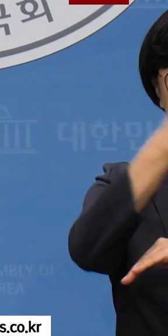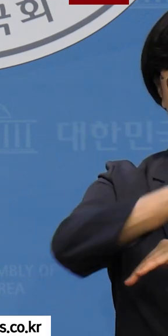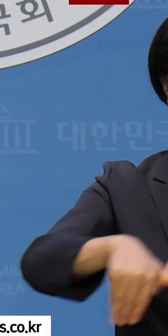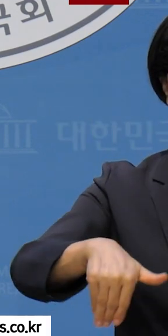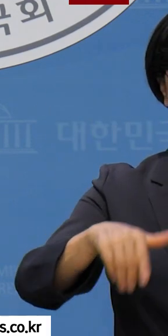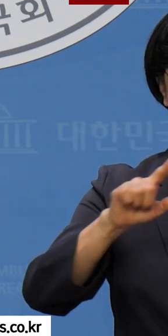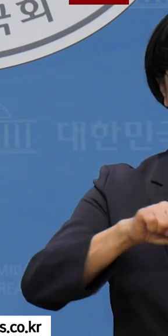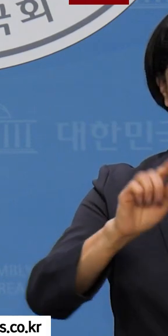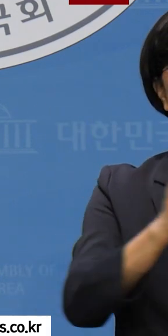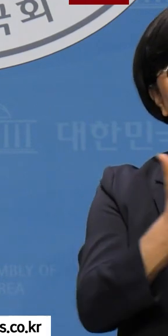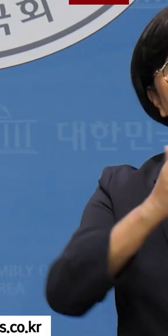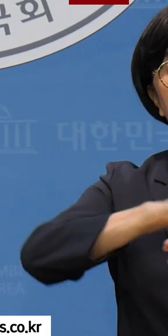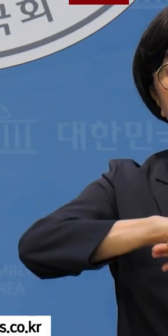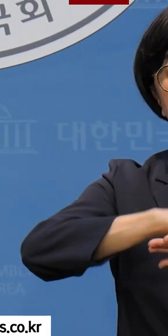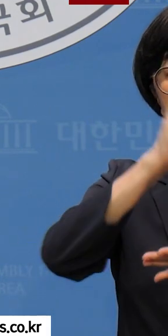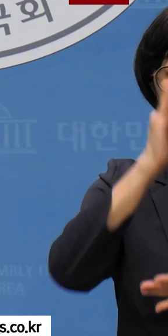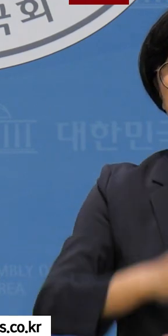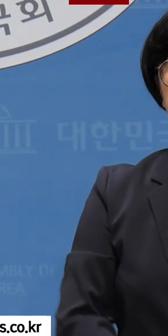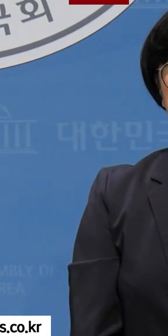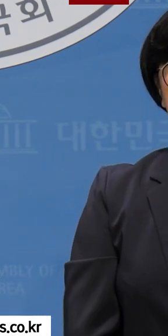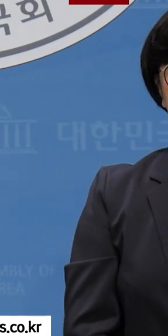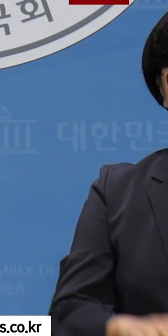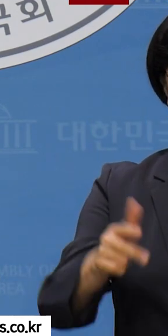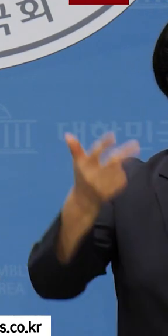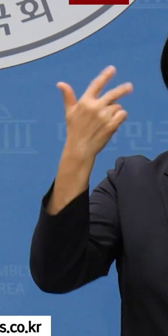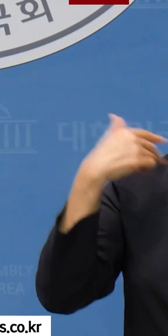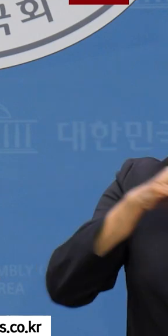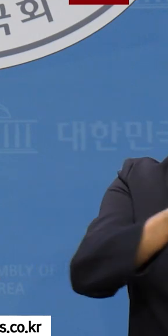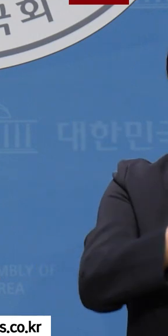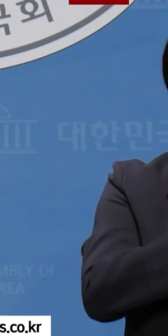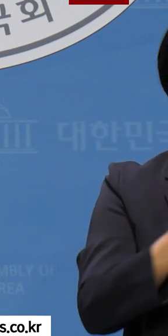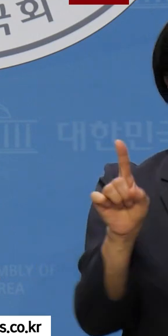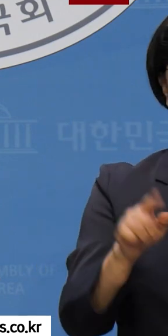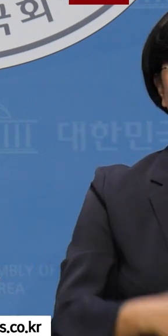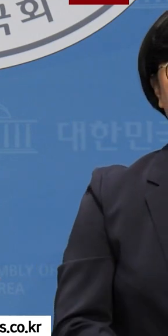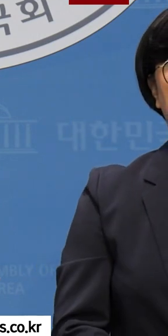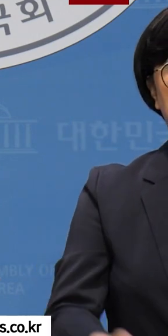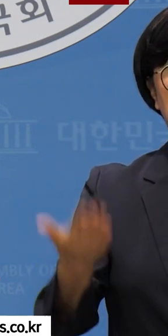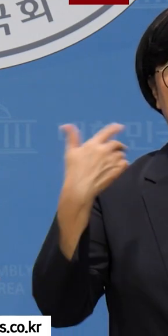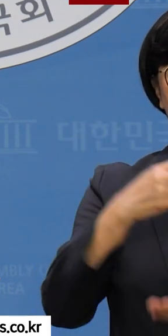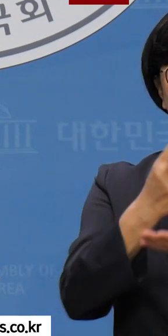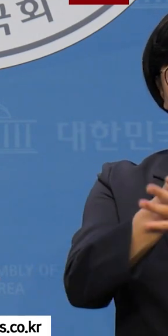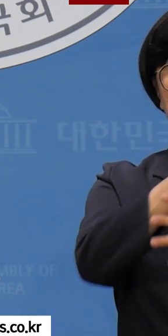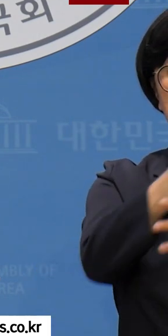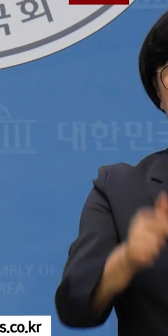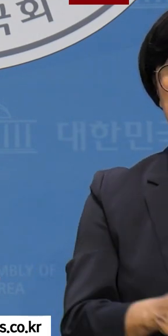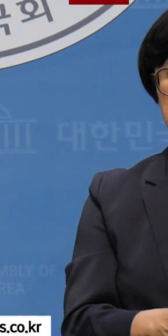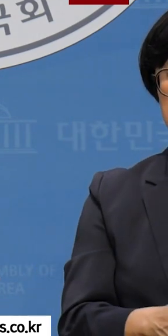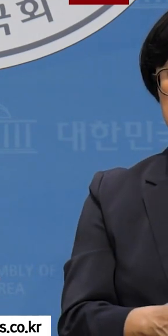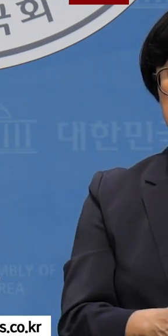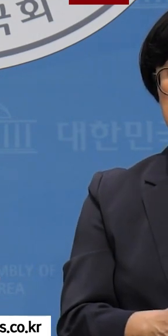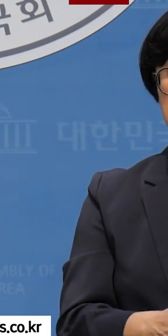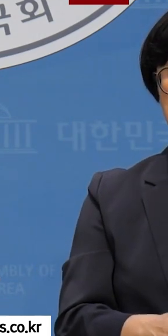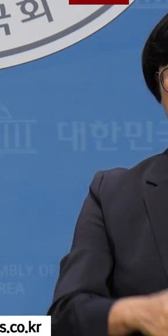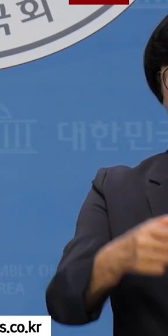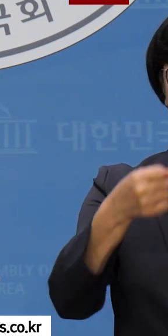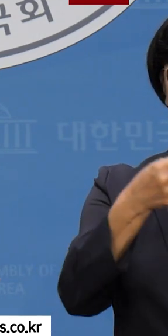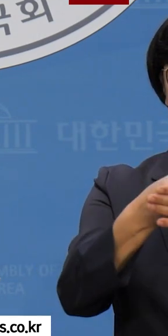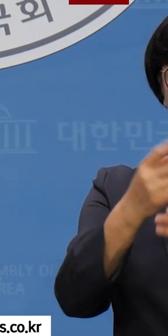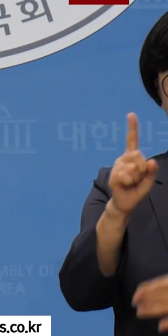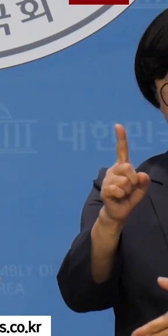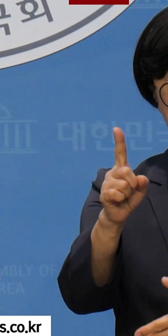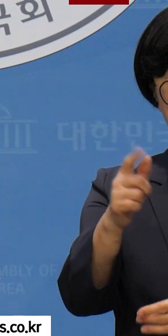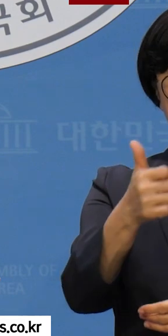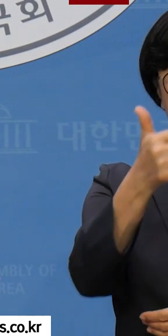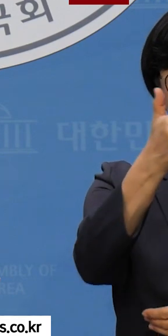인사이트를 발간합니다. 다음은 지난주 접수 의안입니다. 지난주에는 법률안 50건, 그리고 결의안 1건,